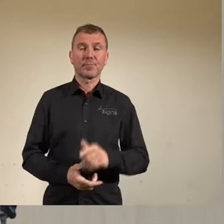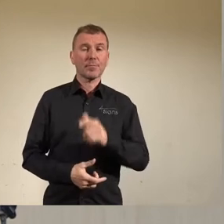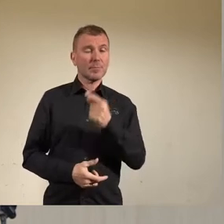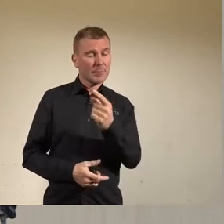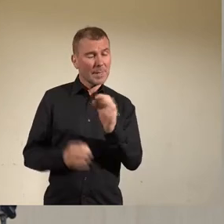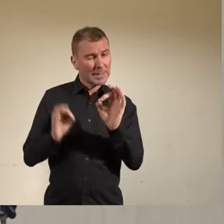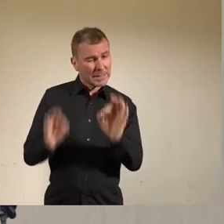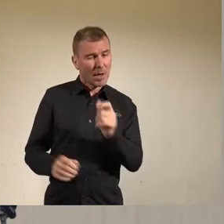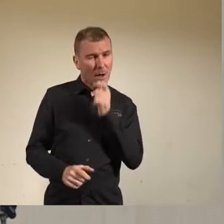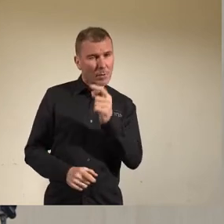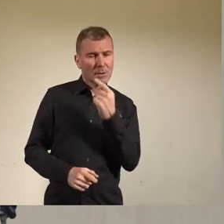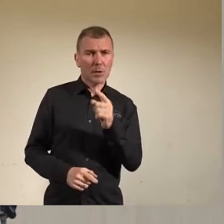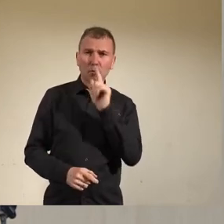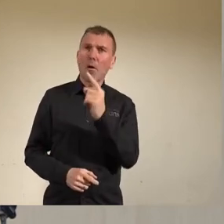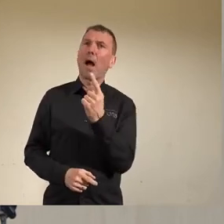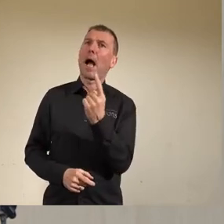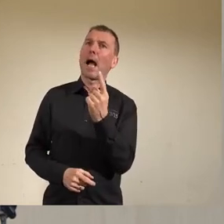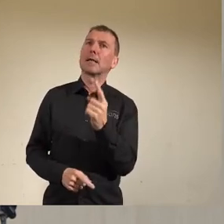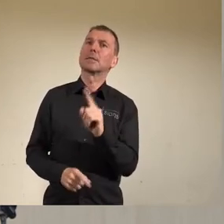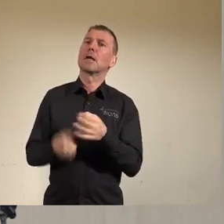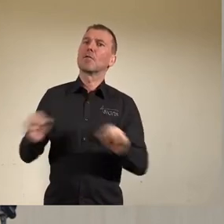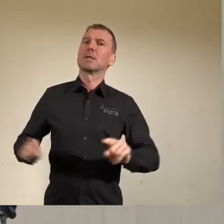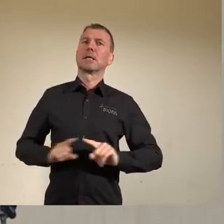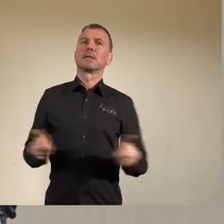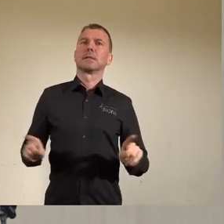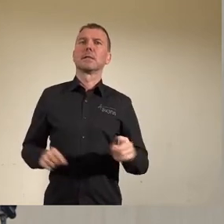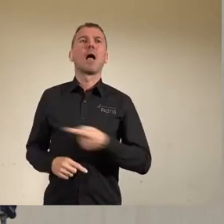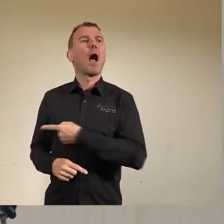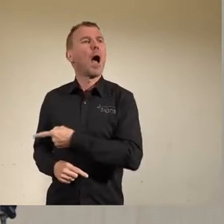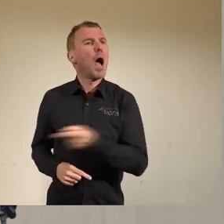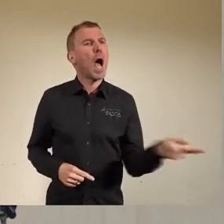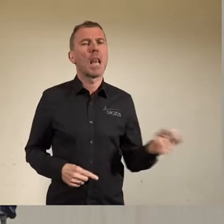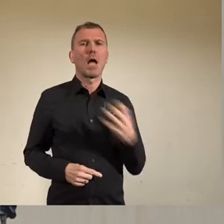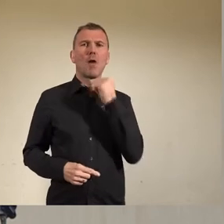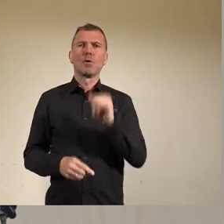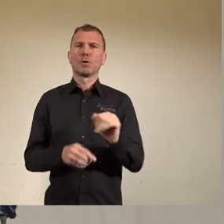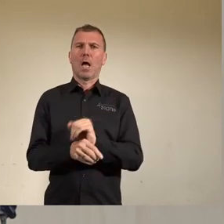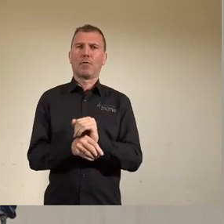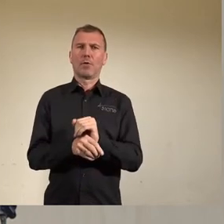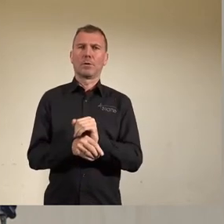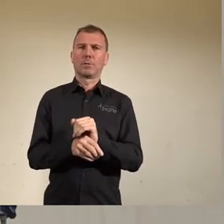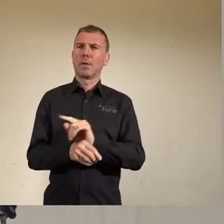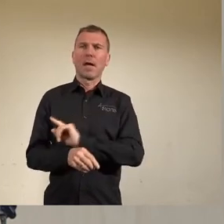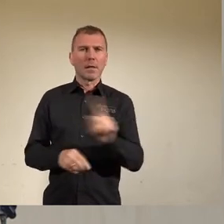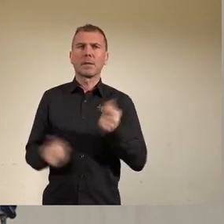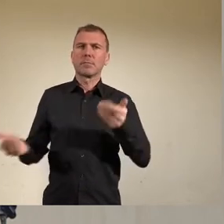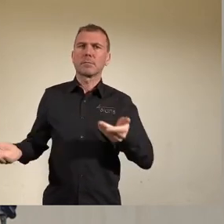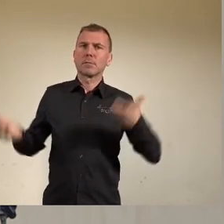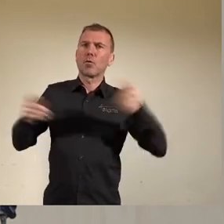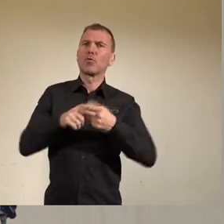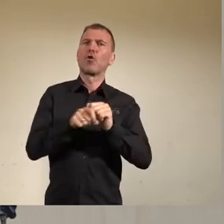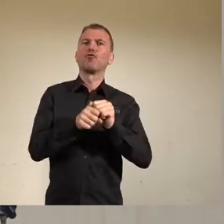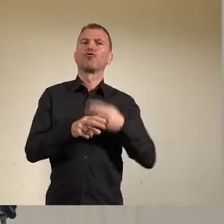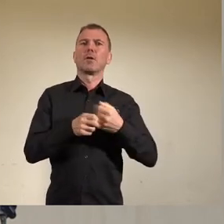Sie formuliert, nur eines wird sicherlich nicht funktionieren, alle Wünsche erfüllen, nichts teuer werden zu lassen und gleichzeitig schuldenfrei zu